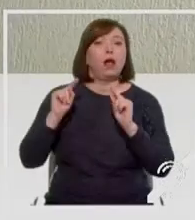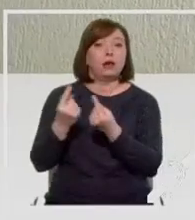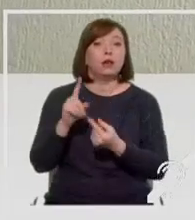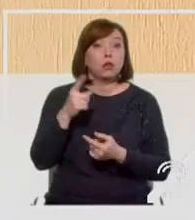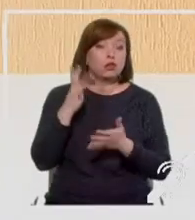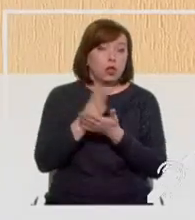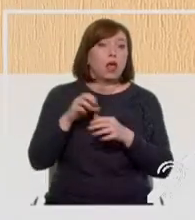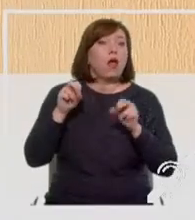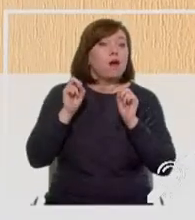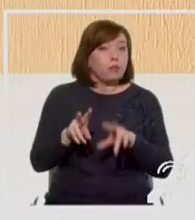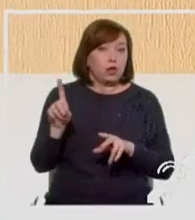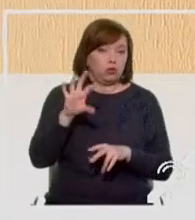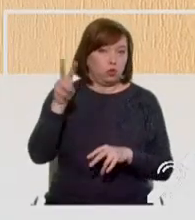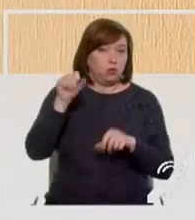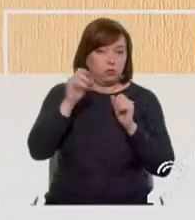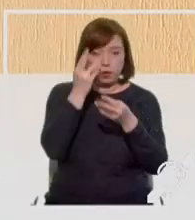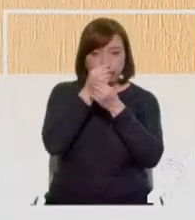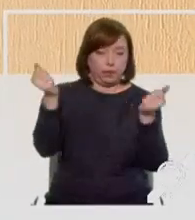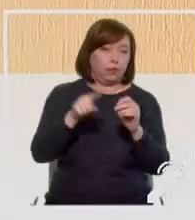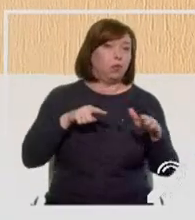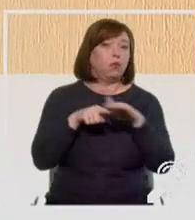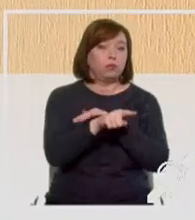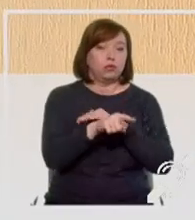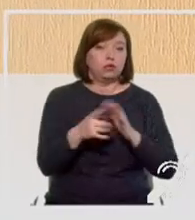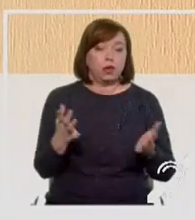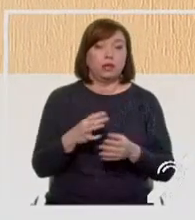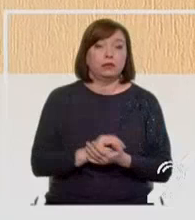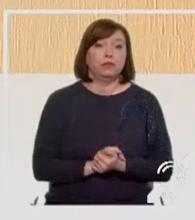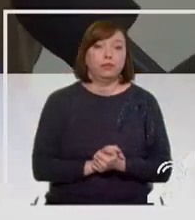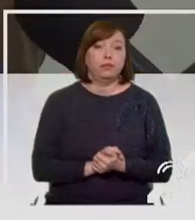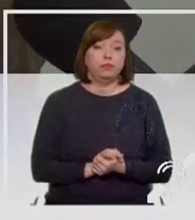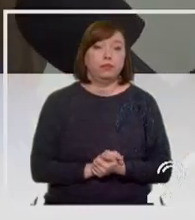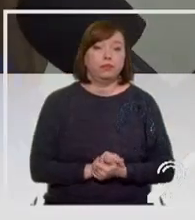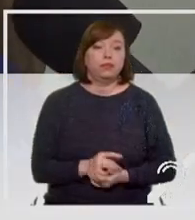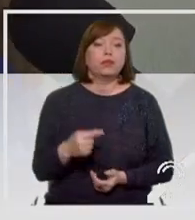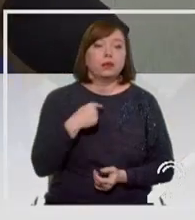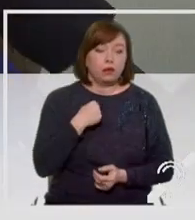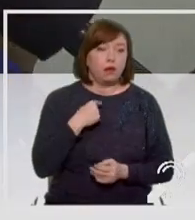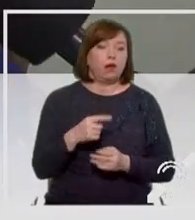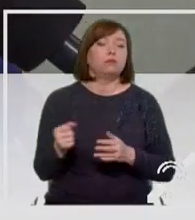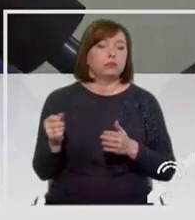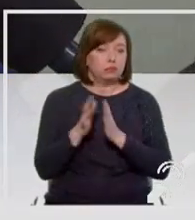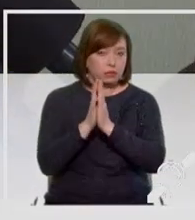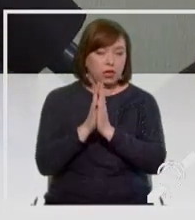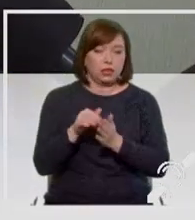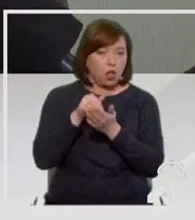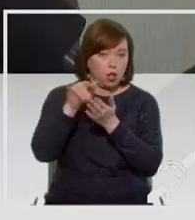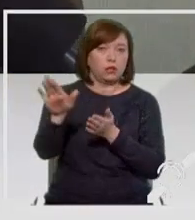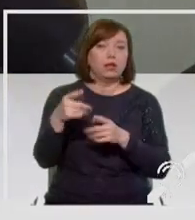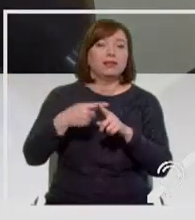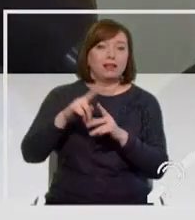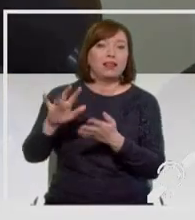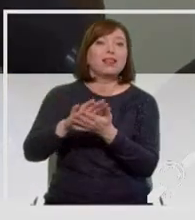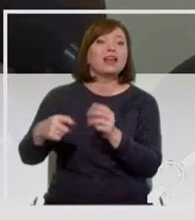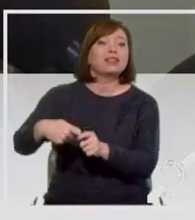deoarece există pericolul ca acesta să se eschiveze din nou de la urmărirea penală. Eu am optat pentru respingerea cererii